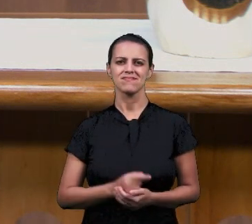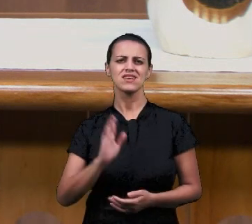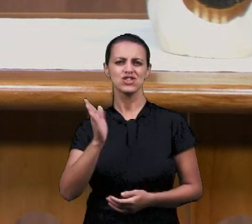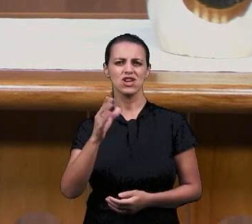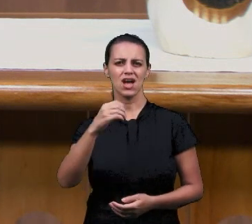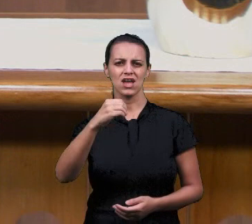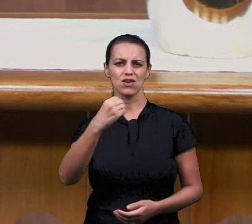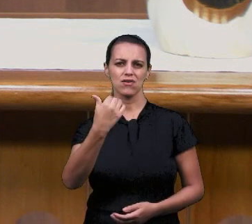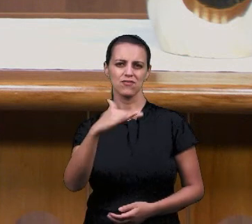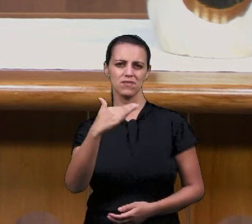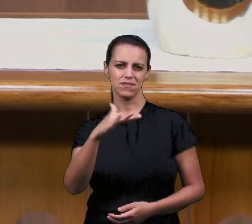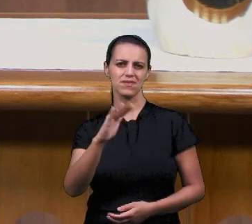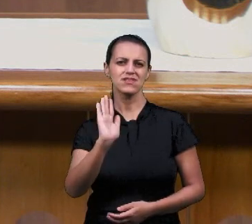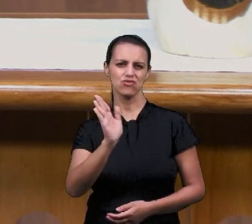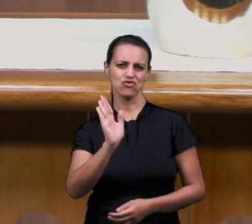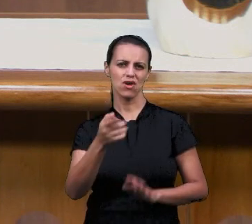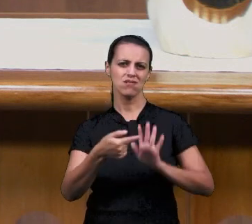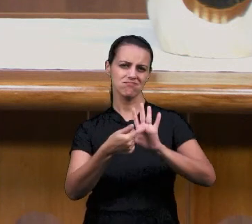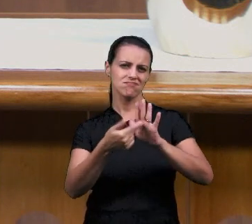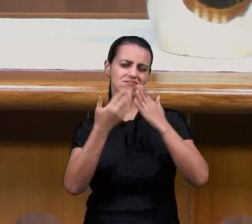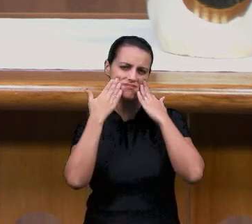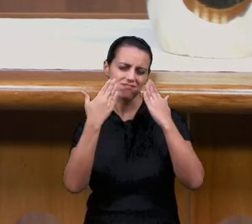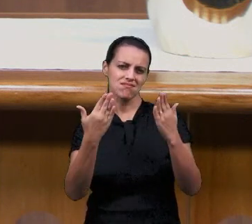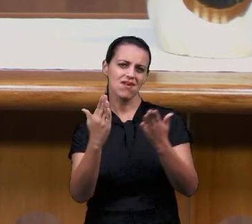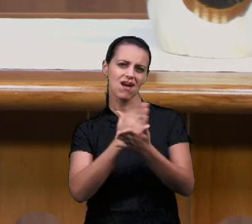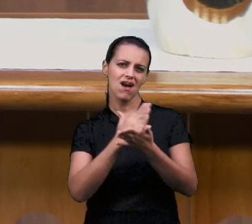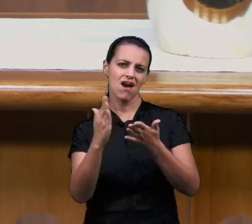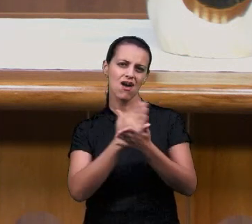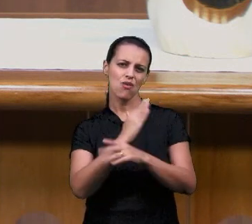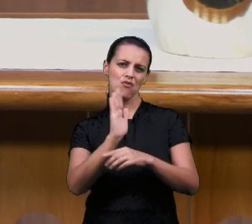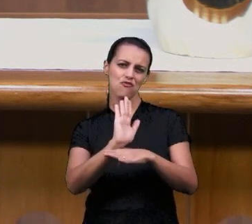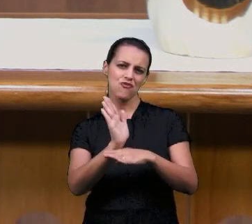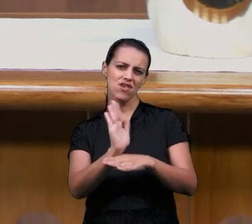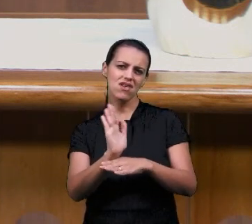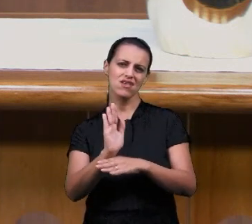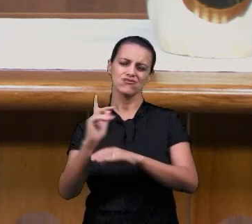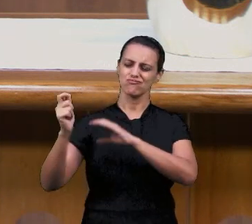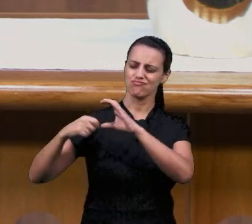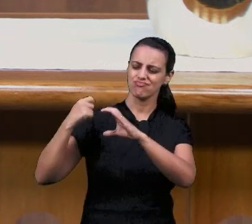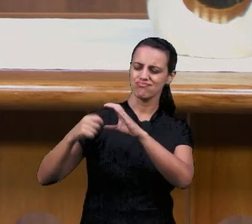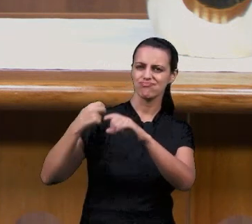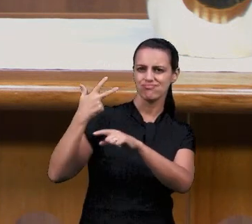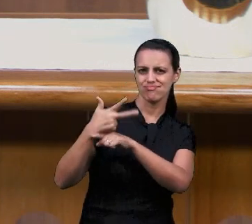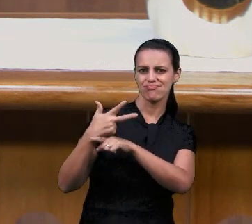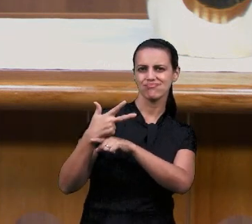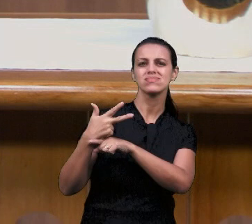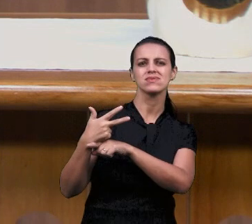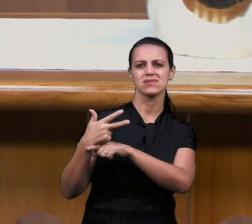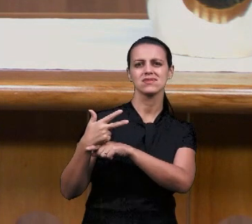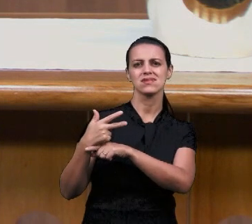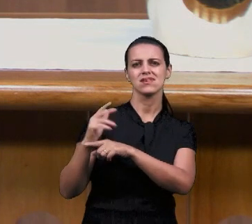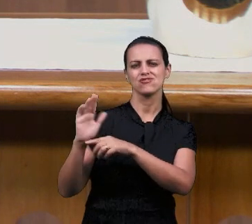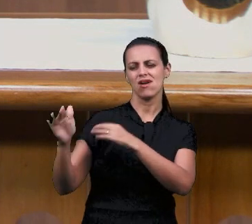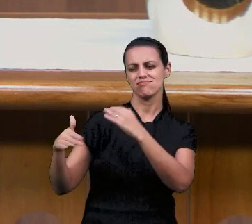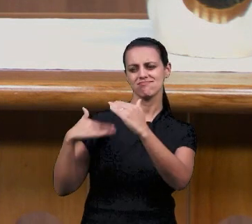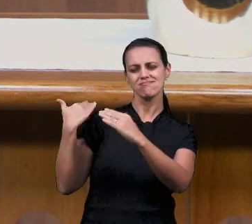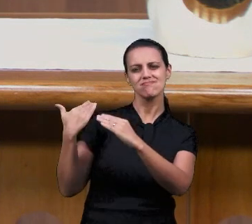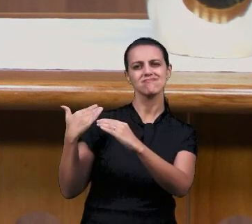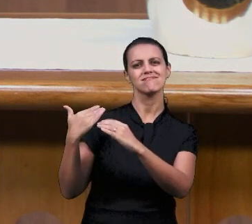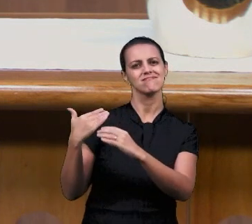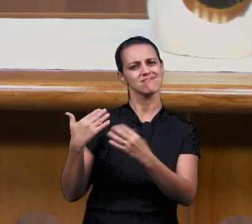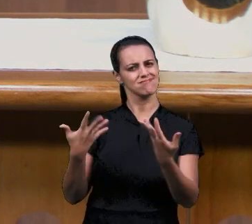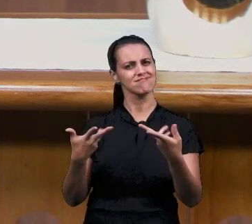il y a peu, nous avons présenté ici déjà quelques vidéos de l'école biblique dominicale. Les frères et sœurs ont